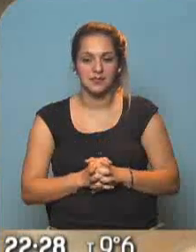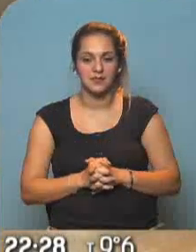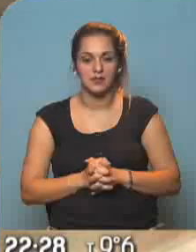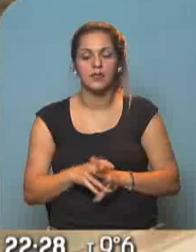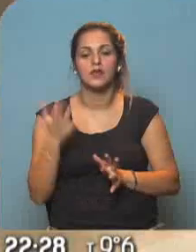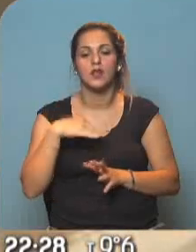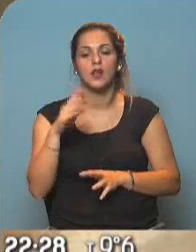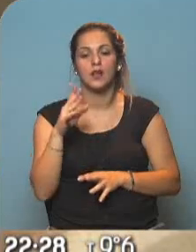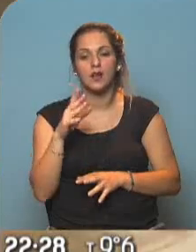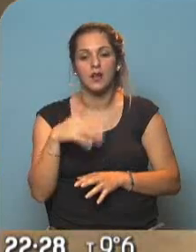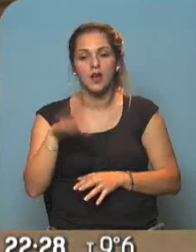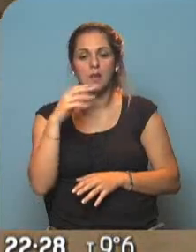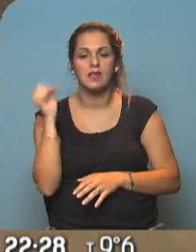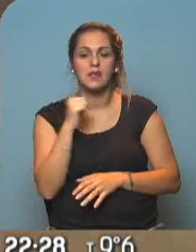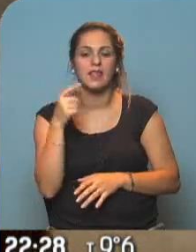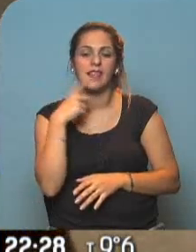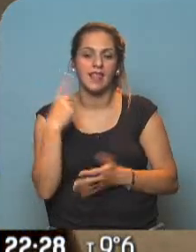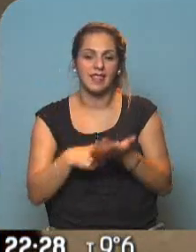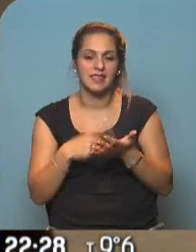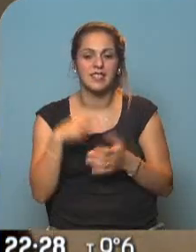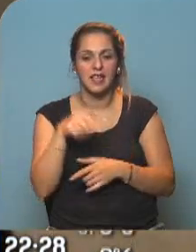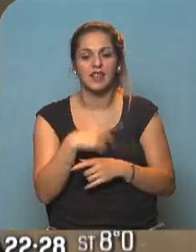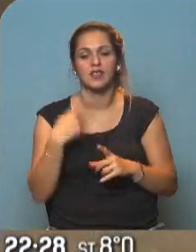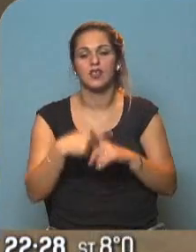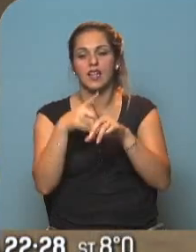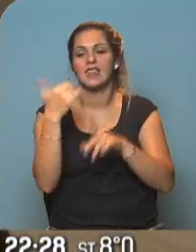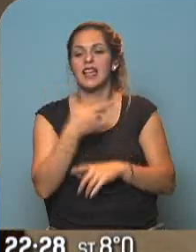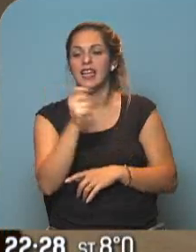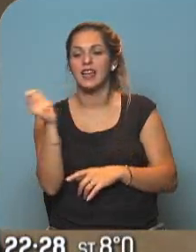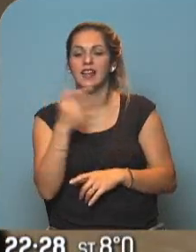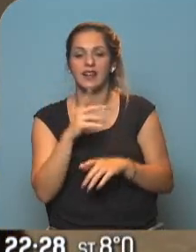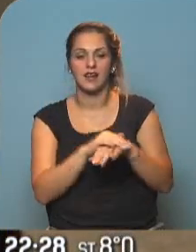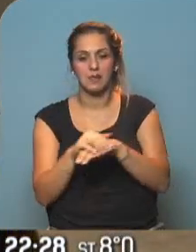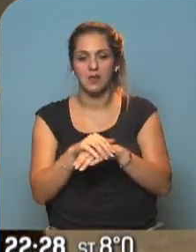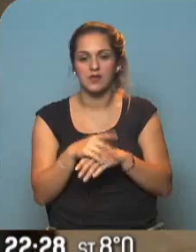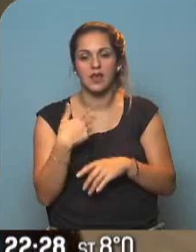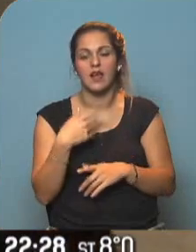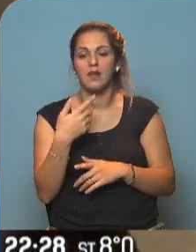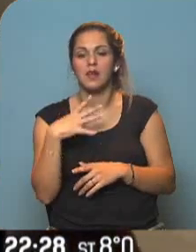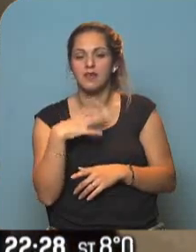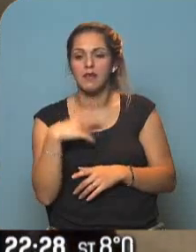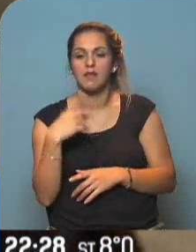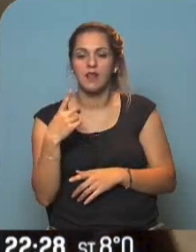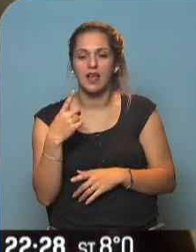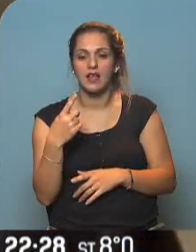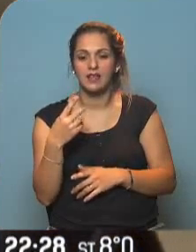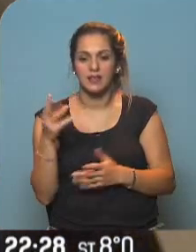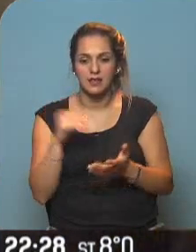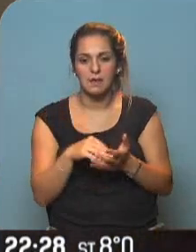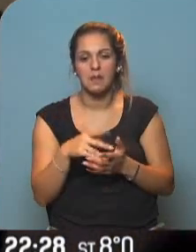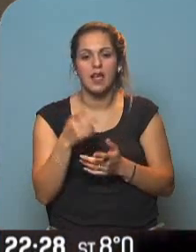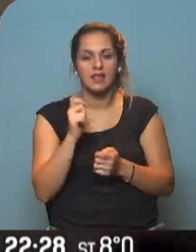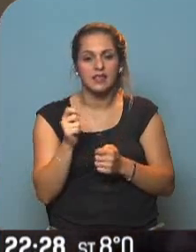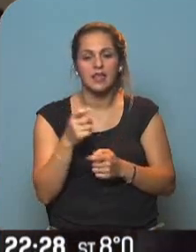L'importante è che si decidano adesso, no? Quindi che si assumano le loro responsabilità. Hanno già fatto abbastanza danno questo balletto e questo tenere in